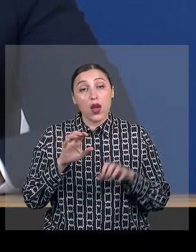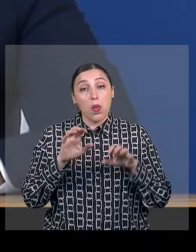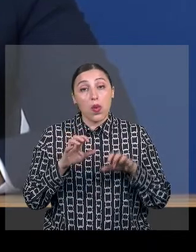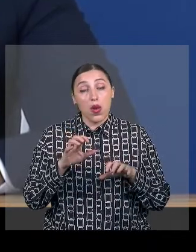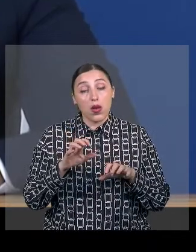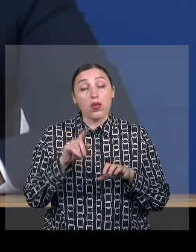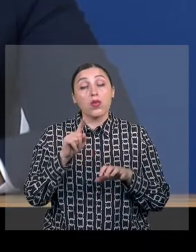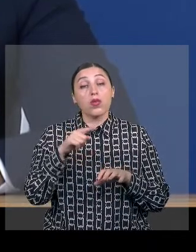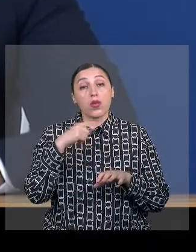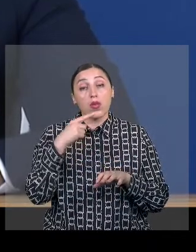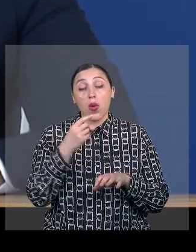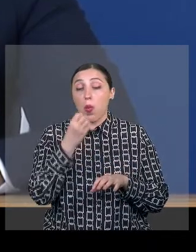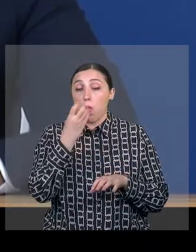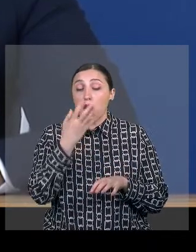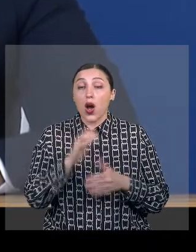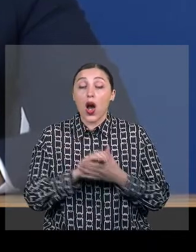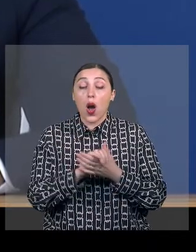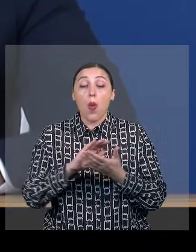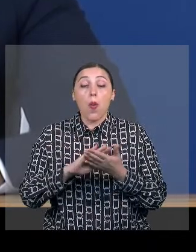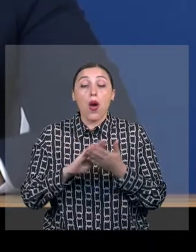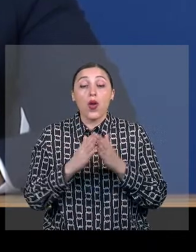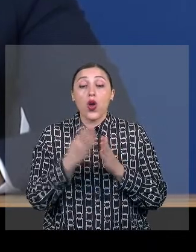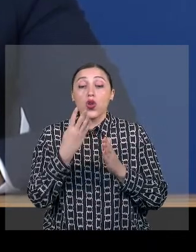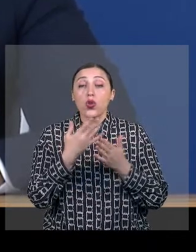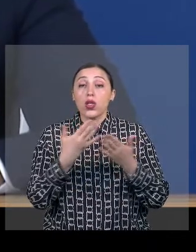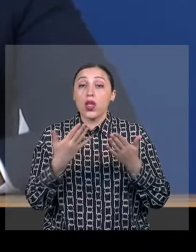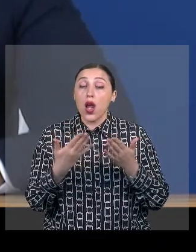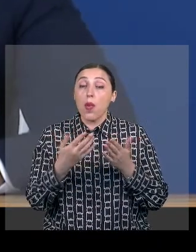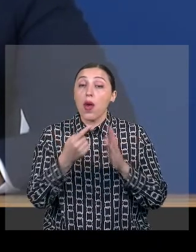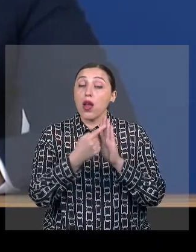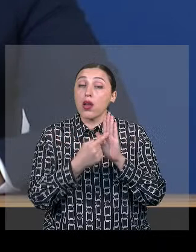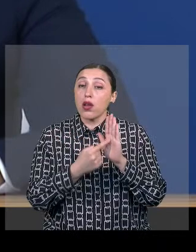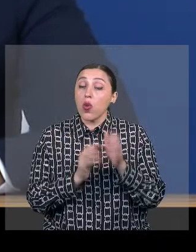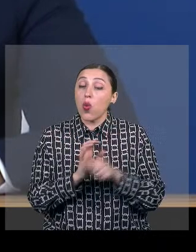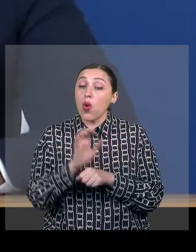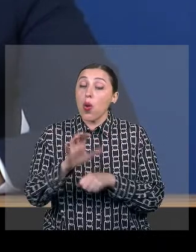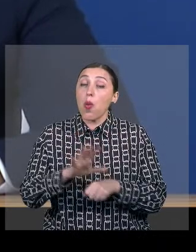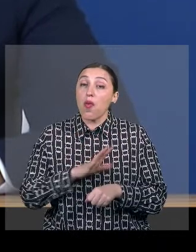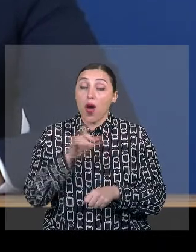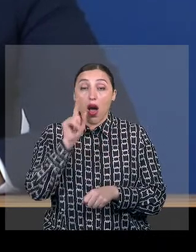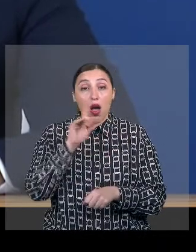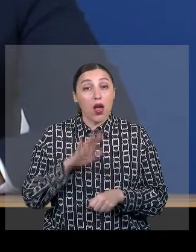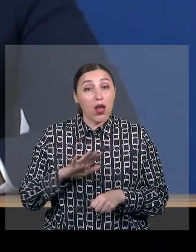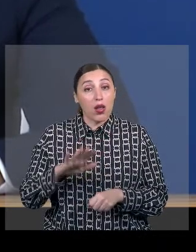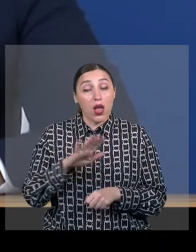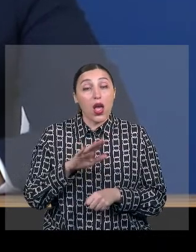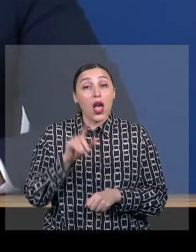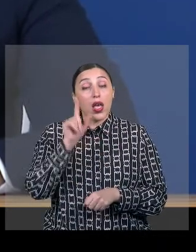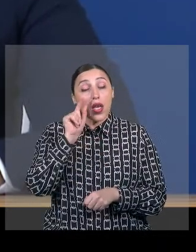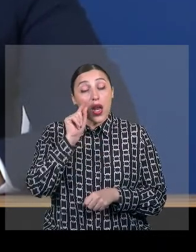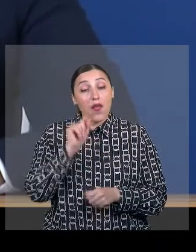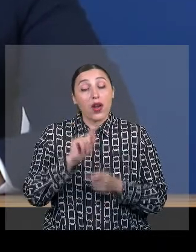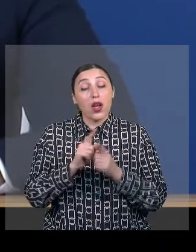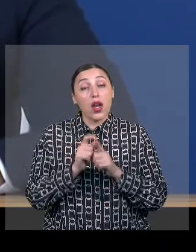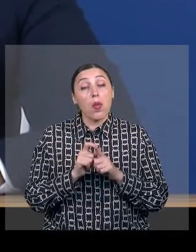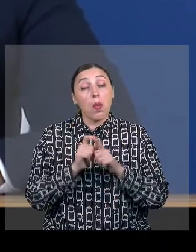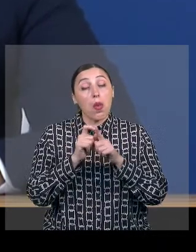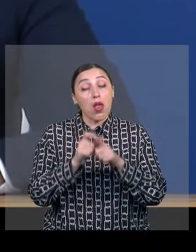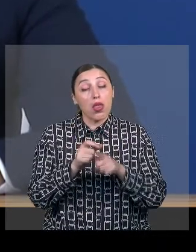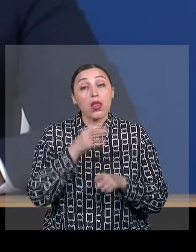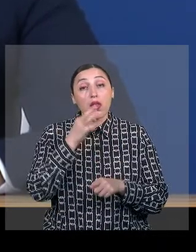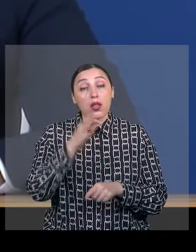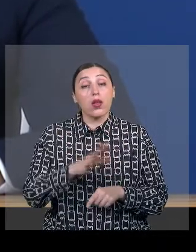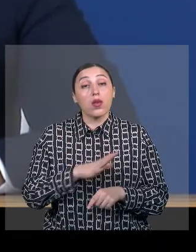նախագահի, Բաքուն խաղաղության պայմանագրի նախագծի 4 տարբերակ էր ուղարկել հայկական կողմին, և ի վերջո Երևանը պատասխանը ներկայացրել